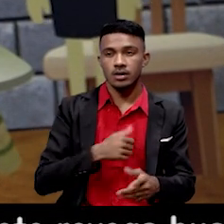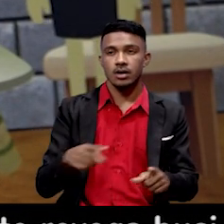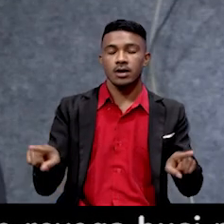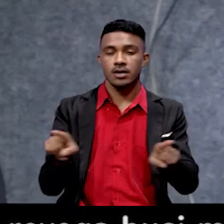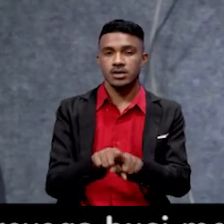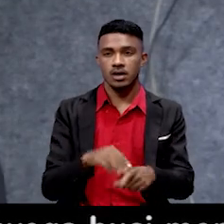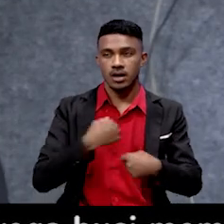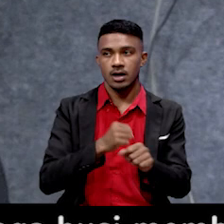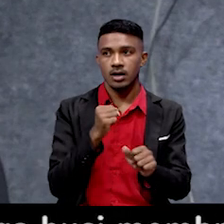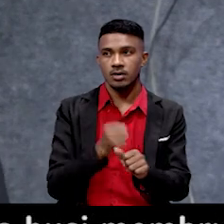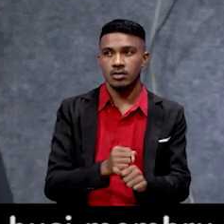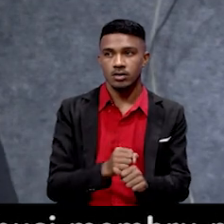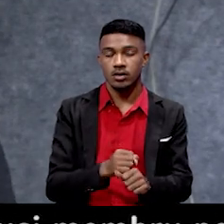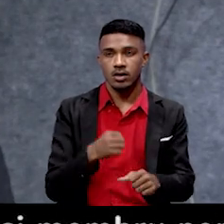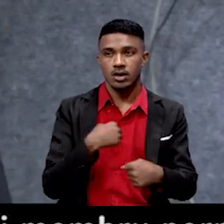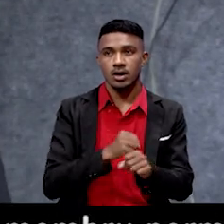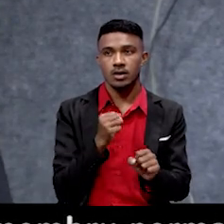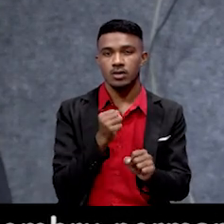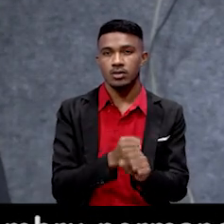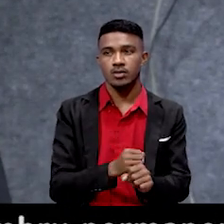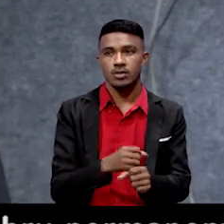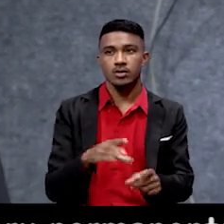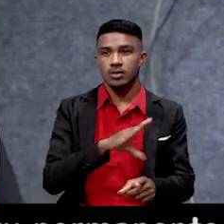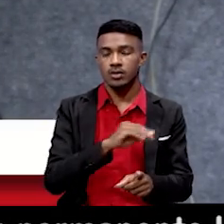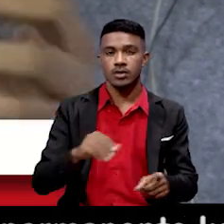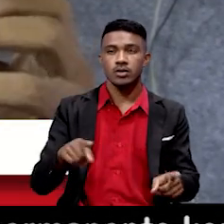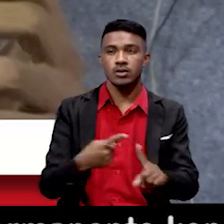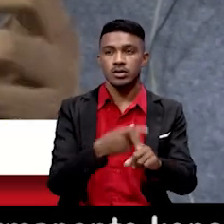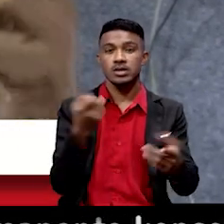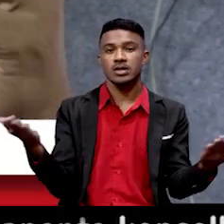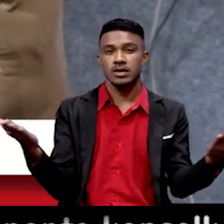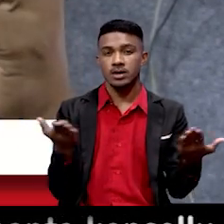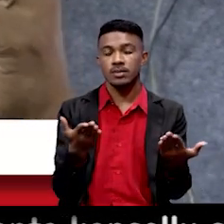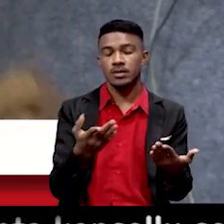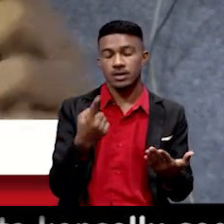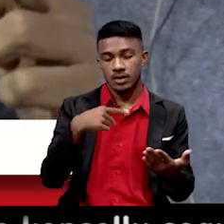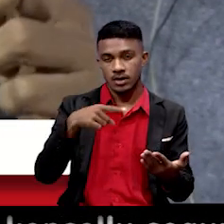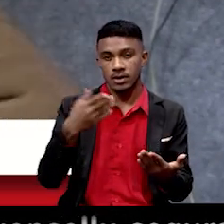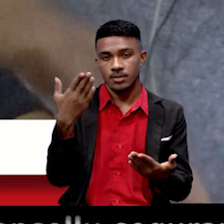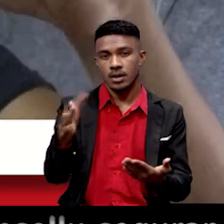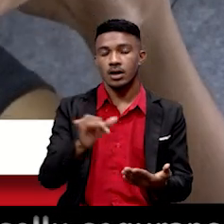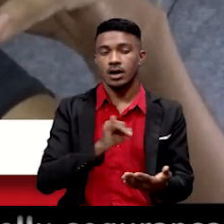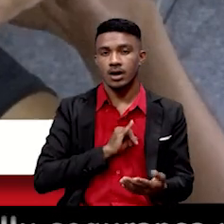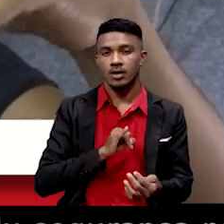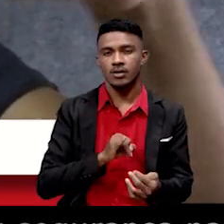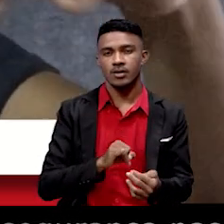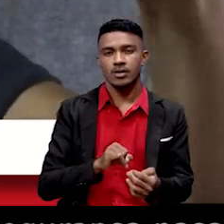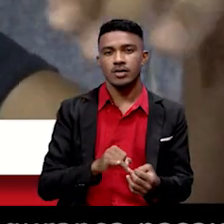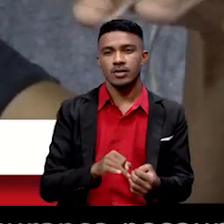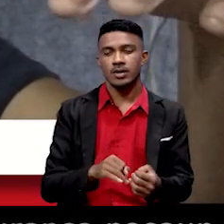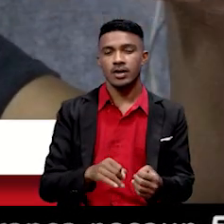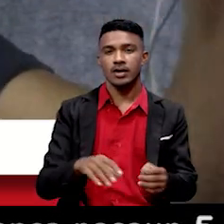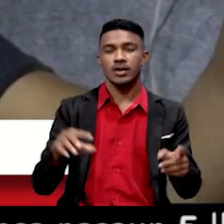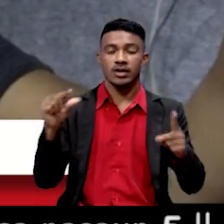yang media yang baik ia perusahaan, ia pos perusahaan, ia pre perusahaan. Antara usin apa hawa komisi intent dan katak. Kau buatnya akhirnya ini ya termus